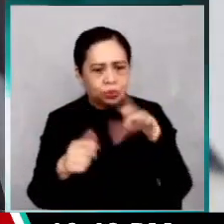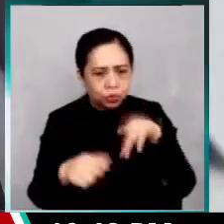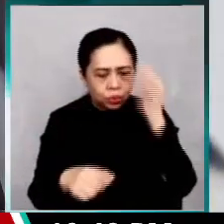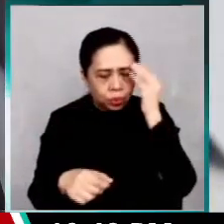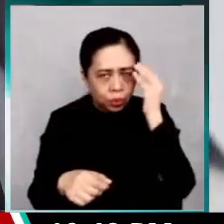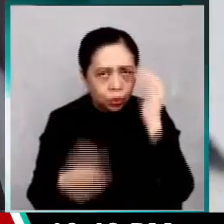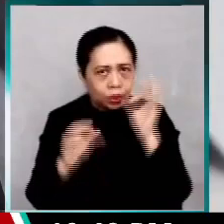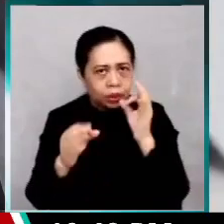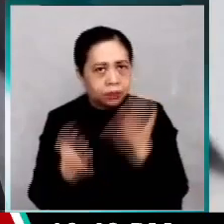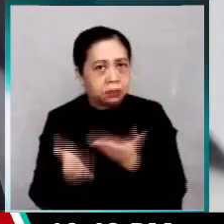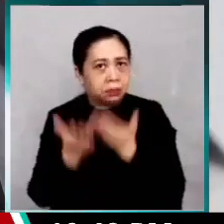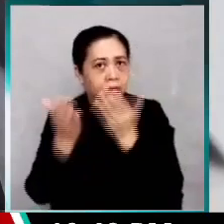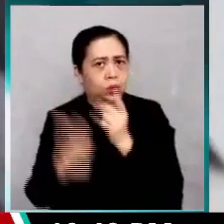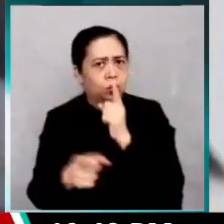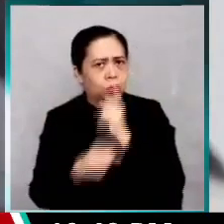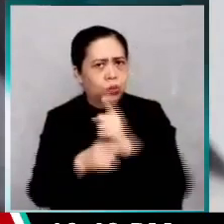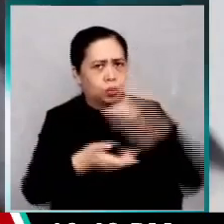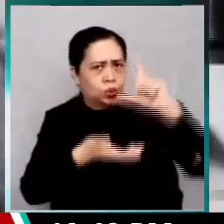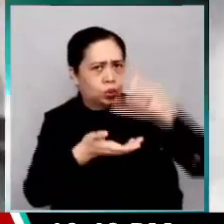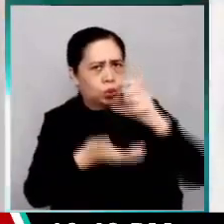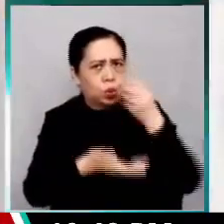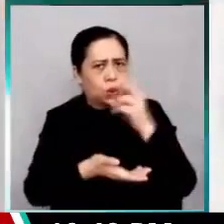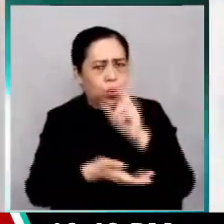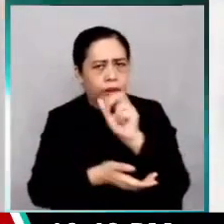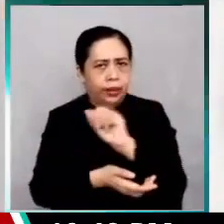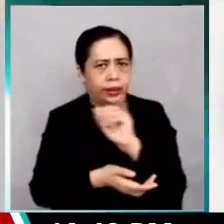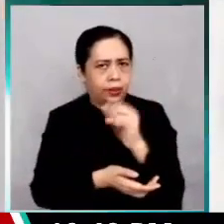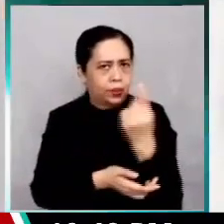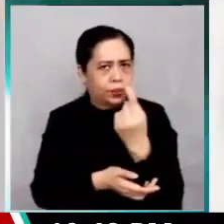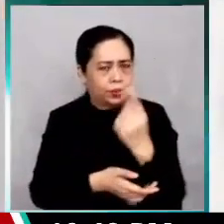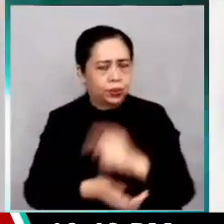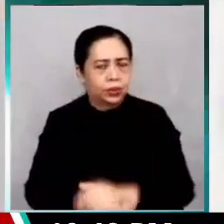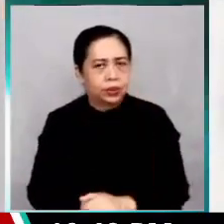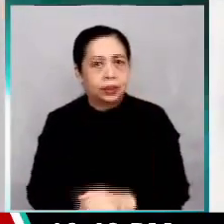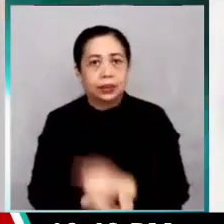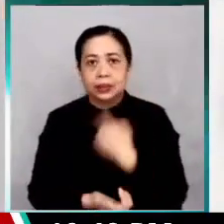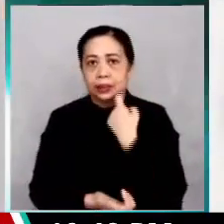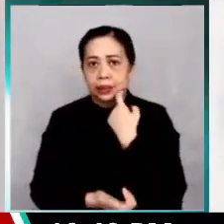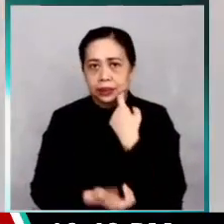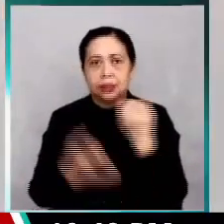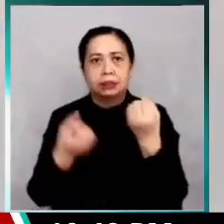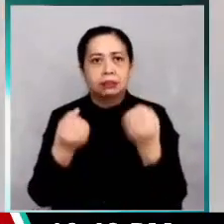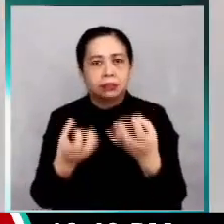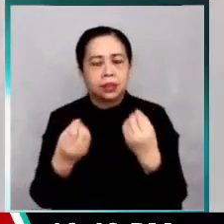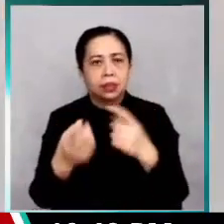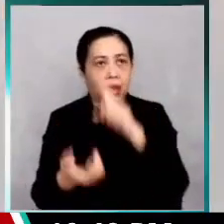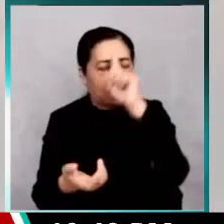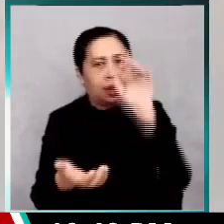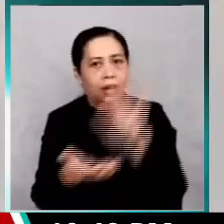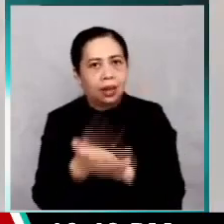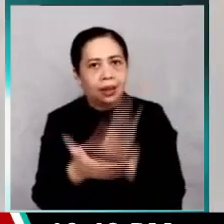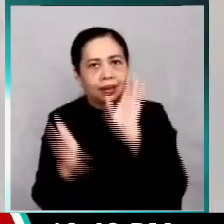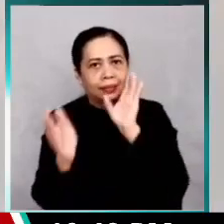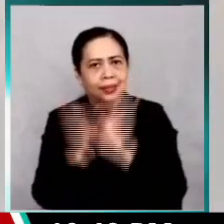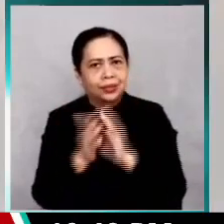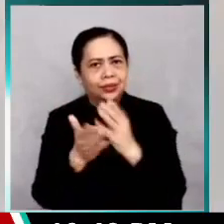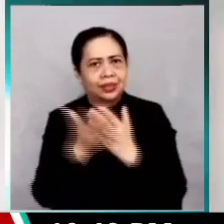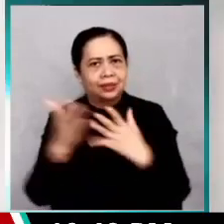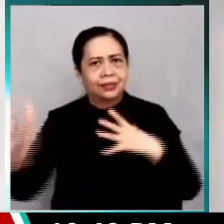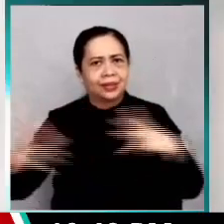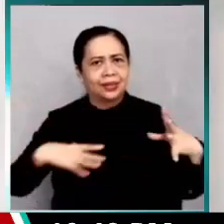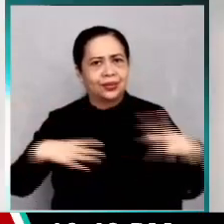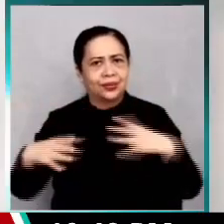entry ay totoong kuha o AI images. Kamakailan, marami rin ang napaniwala sa litrato ng ilang Hollywood stars na